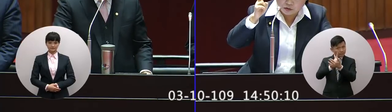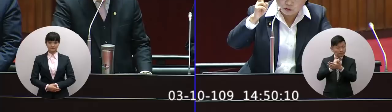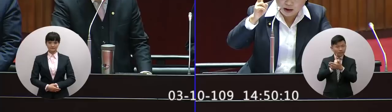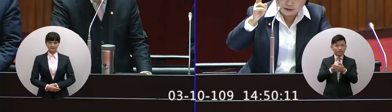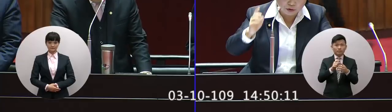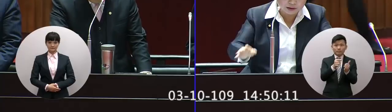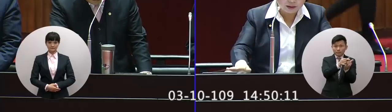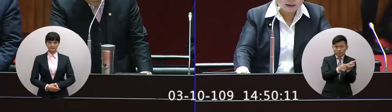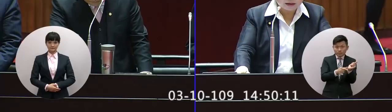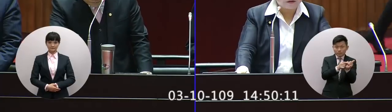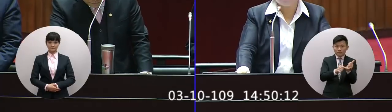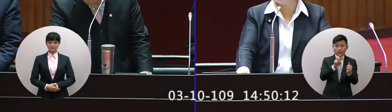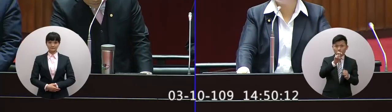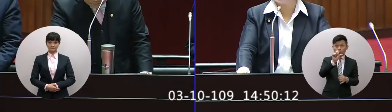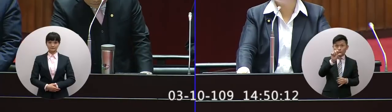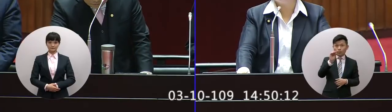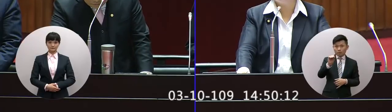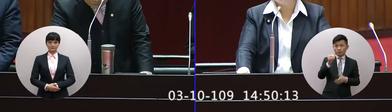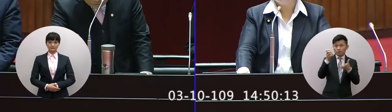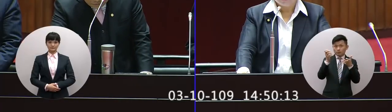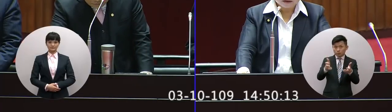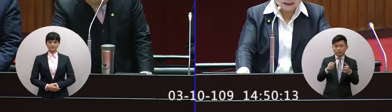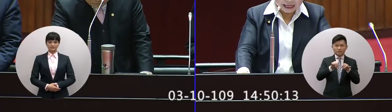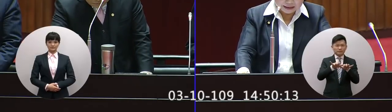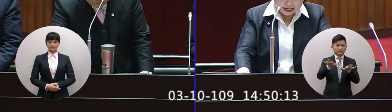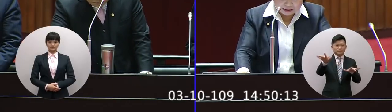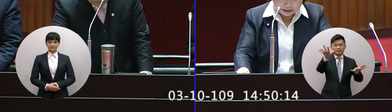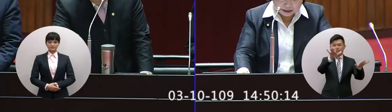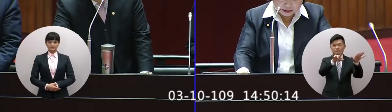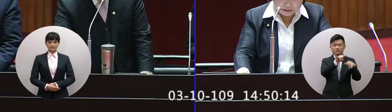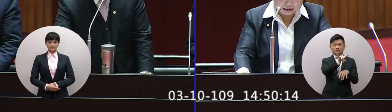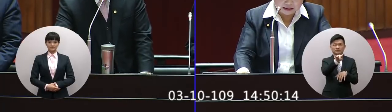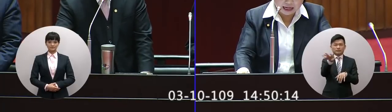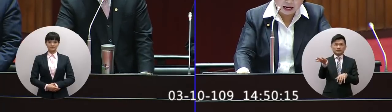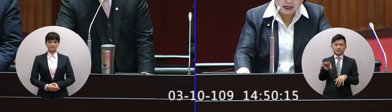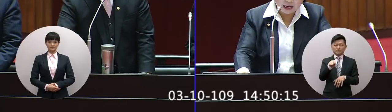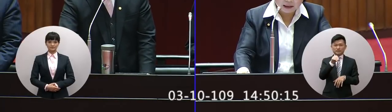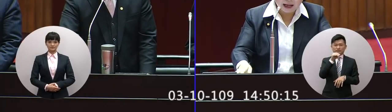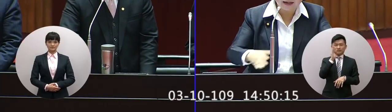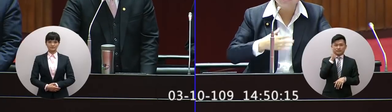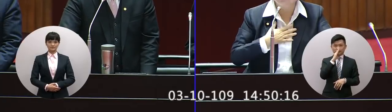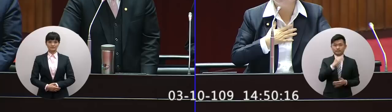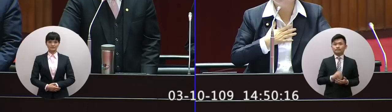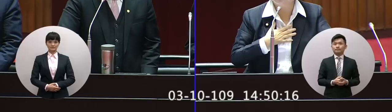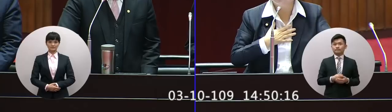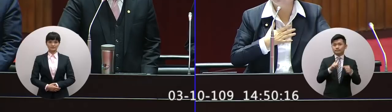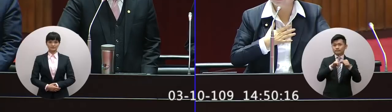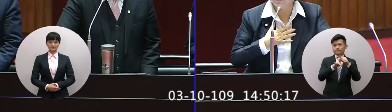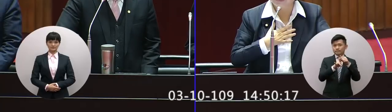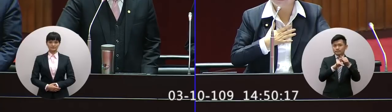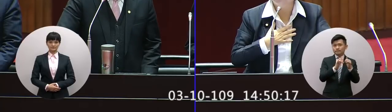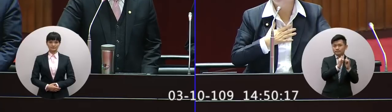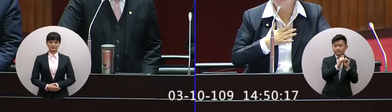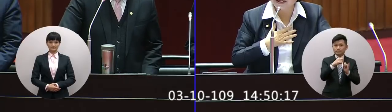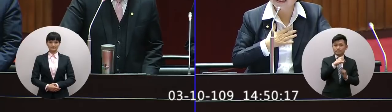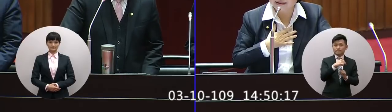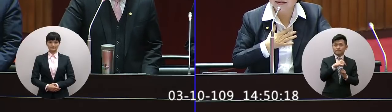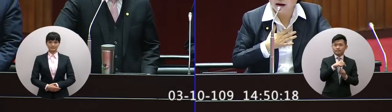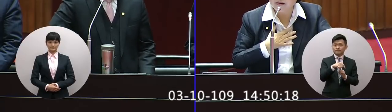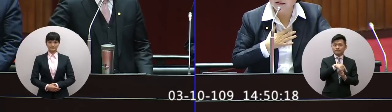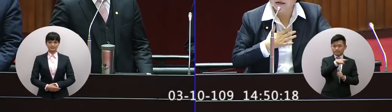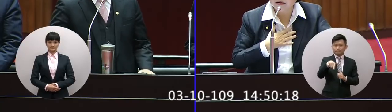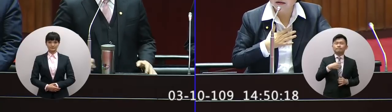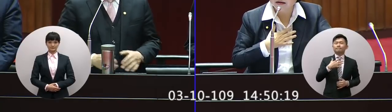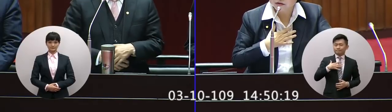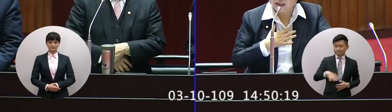有25万吨的飞飞污染。所以在这样的一个情况之下，台中人空气污染 最